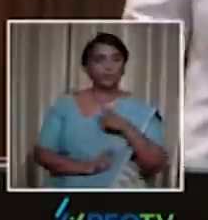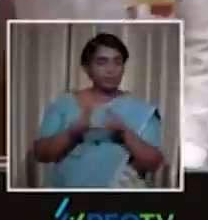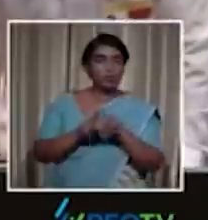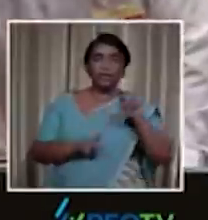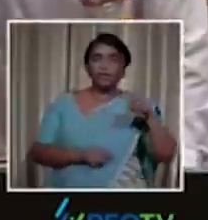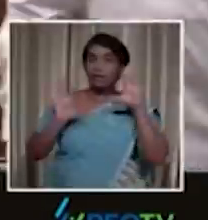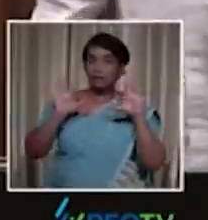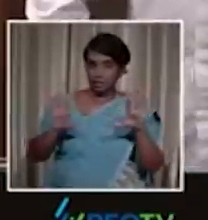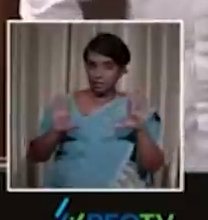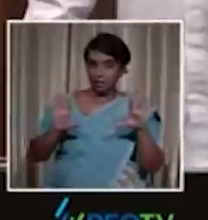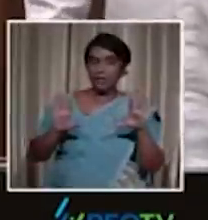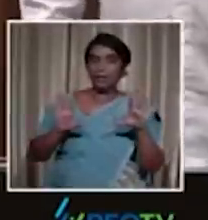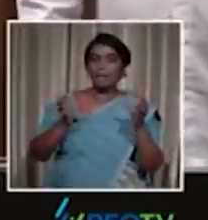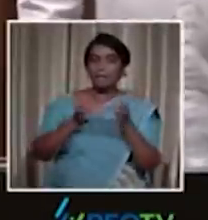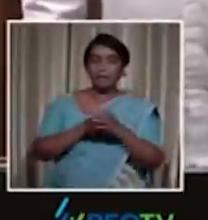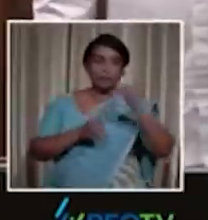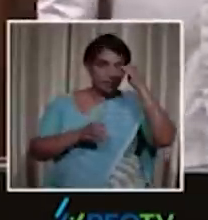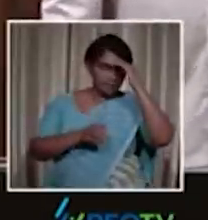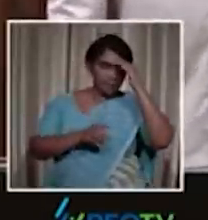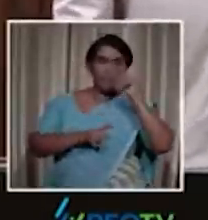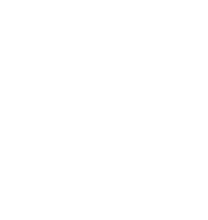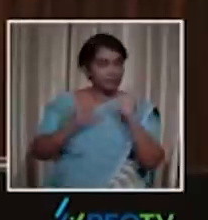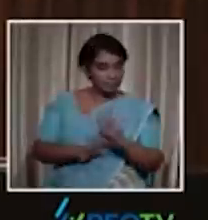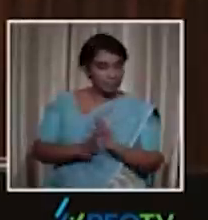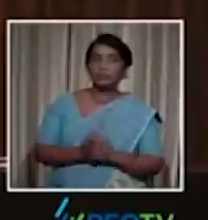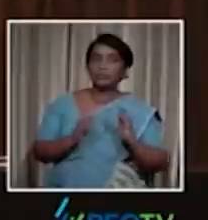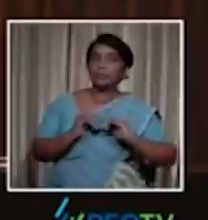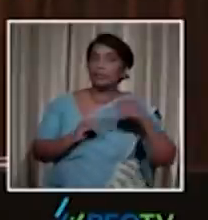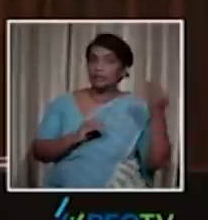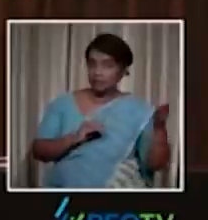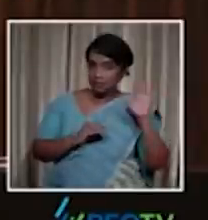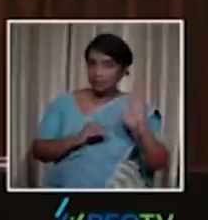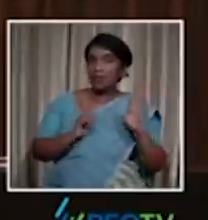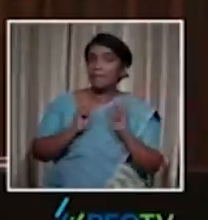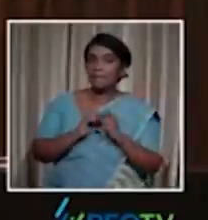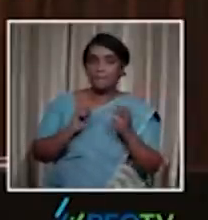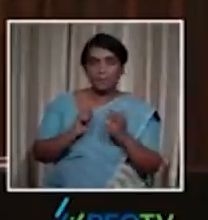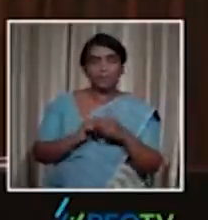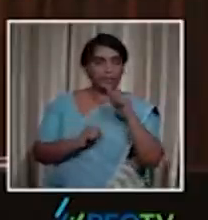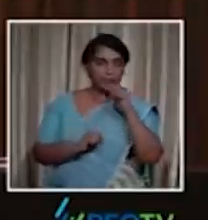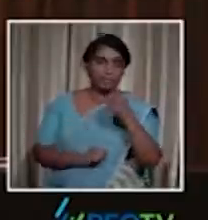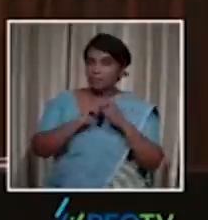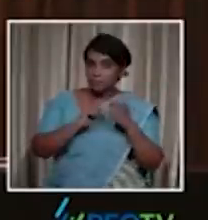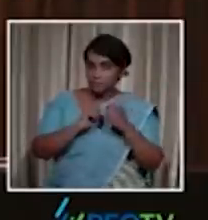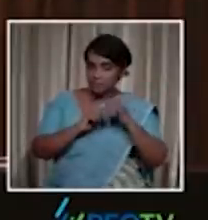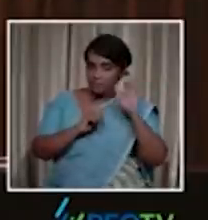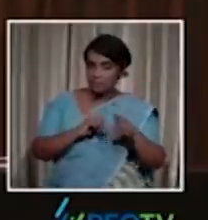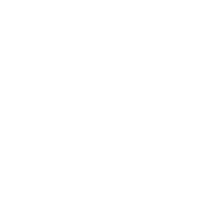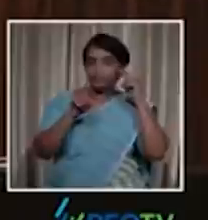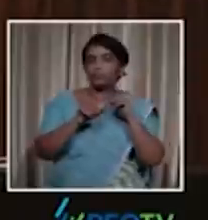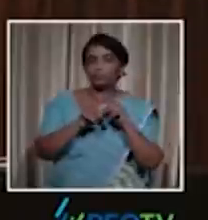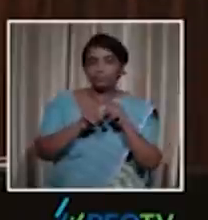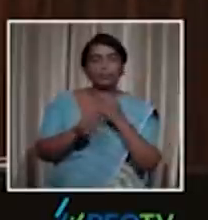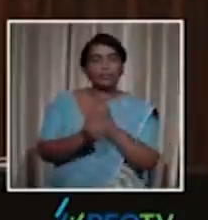ලබන සඳුදා පක්ෂ නායක රැස්වීමක් අපි කැඳවලා තියෙනවා. එළියේ සිදුවෙන සිදුවීම් ගැන අපි ඇත්ත වශයෙන්ම කනගාටුව පළ කරනවා. සිද්ධිය